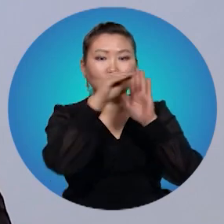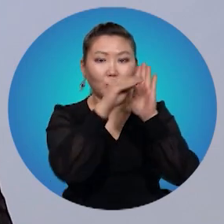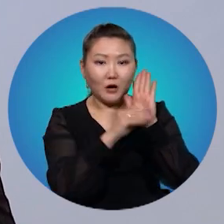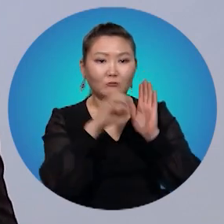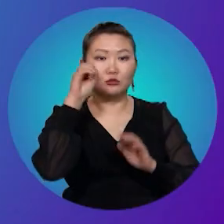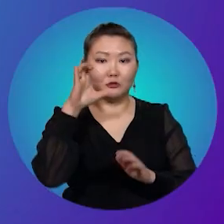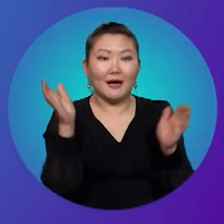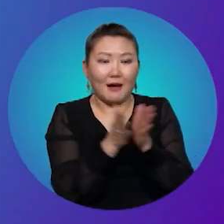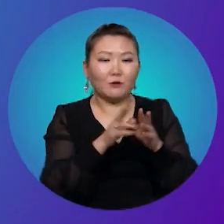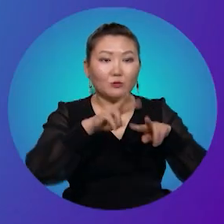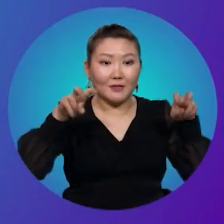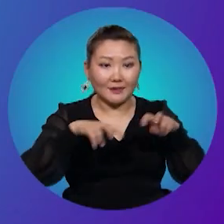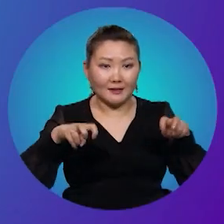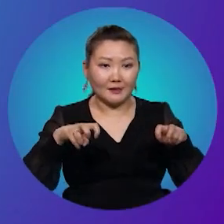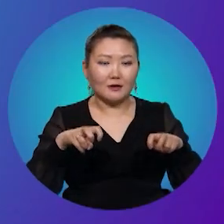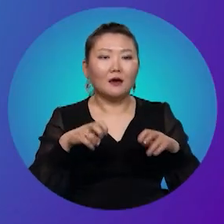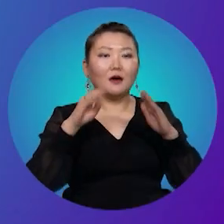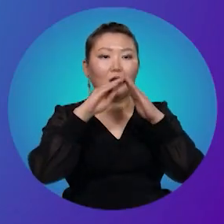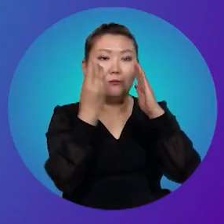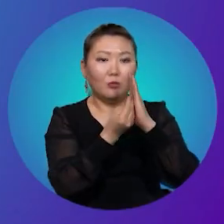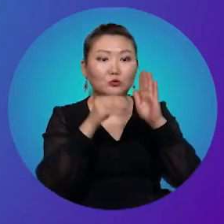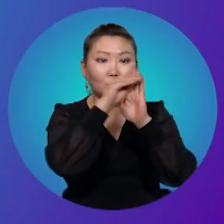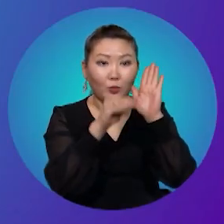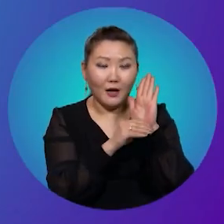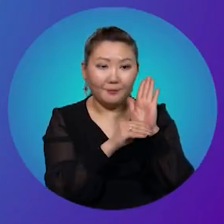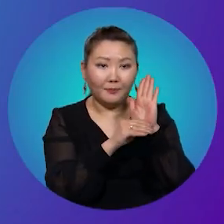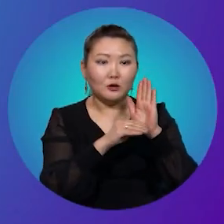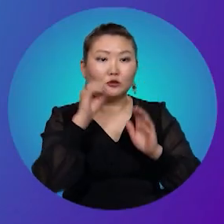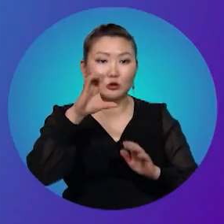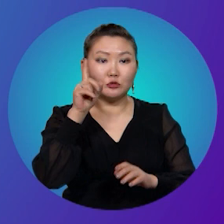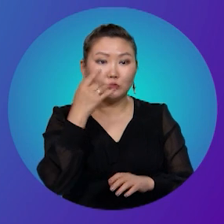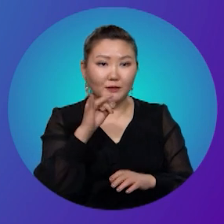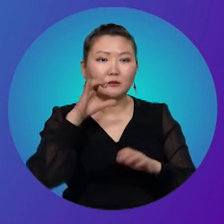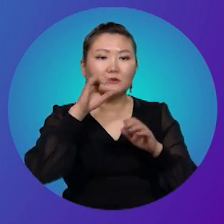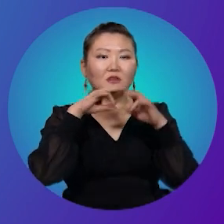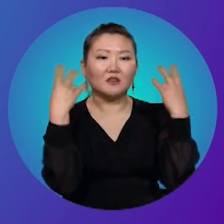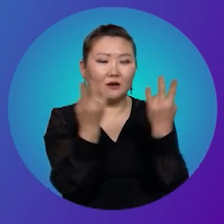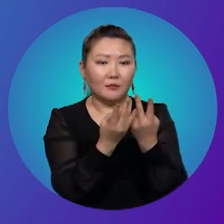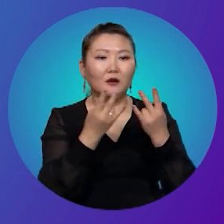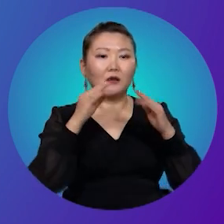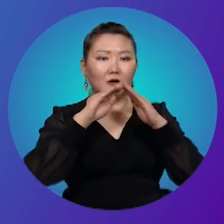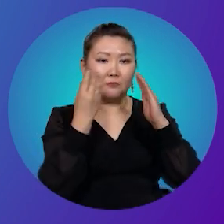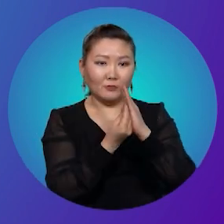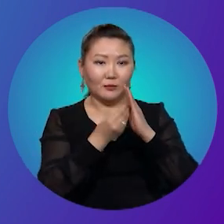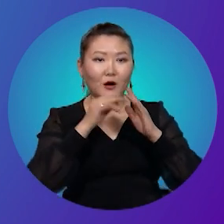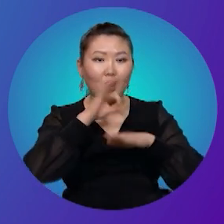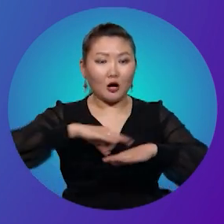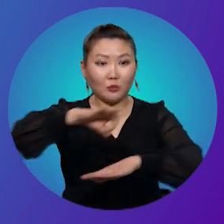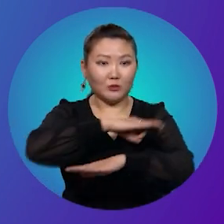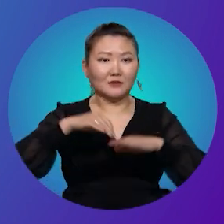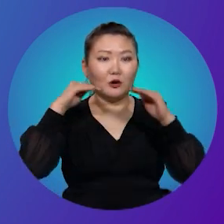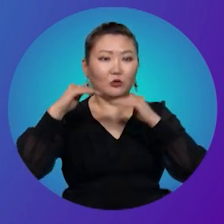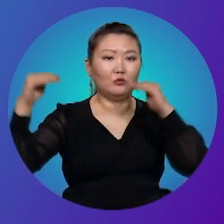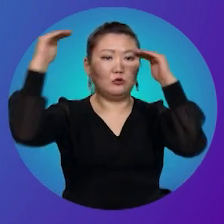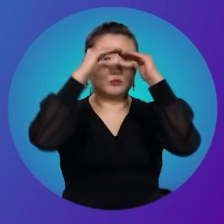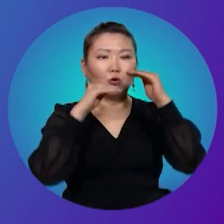судалцгаая. За гэр бүлийн журам ёс суртахуун бол нийгэм гэр бүл олон улсын төвшөнд эмх журмыг